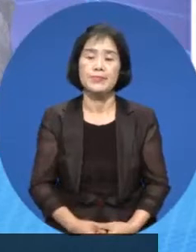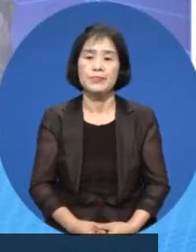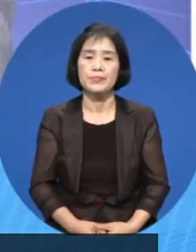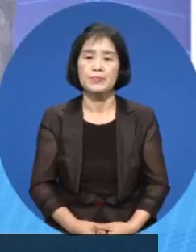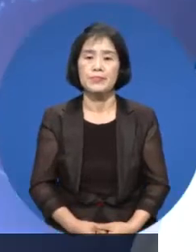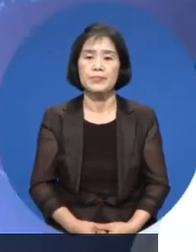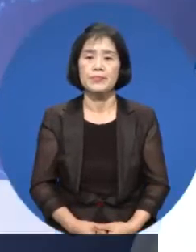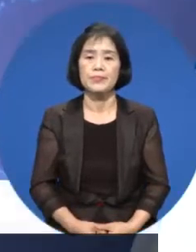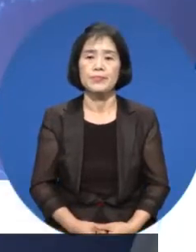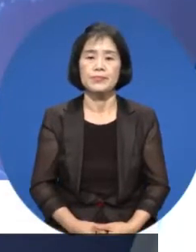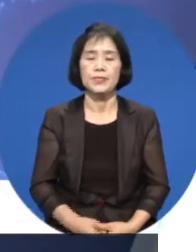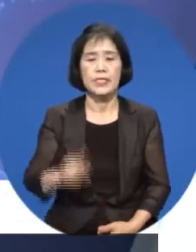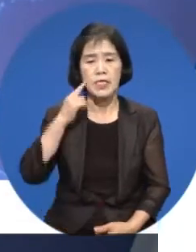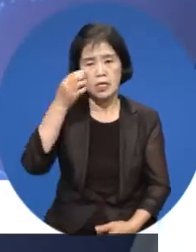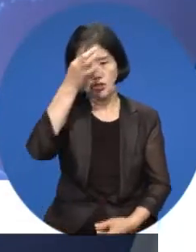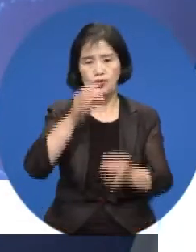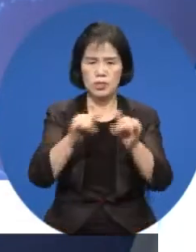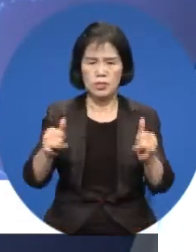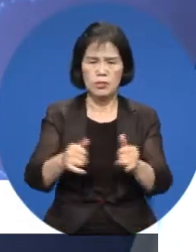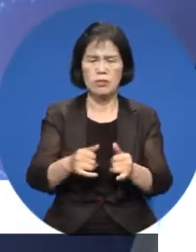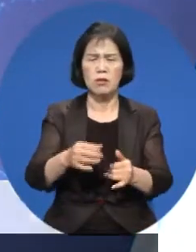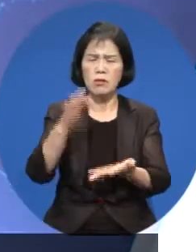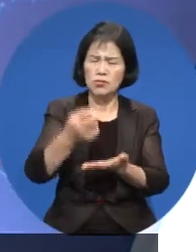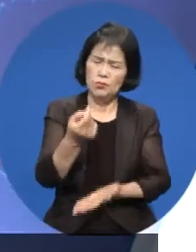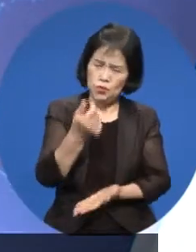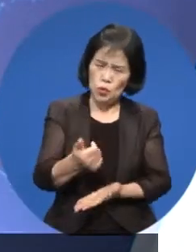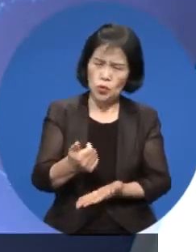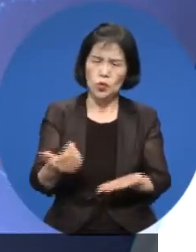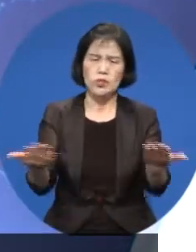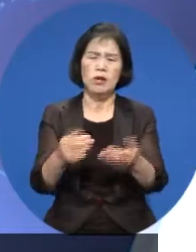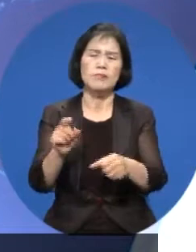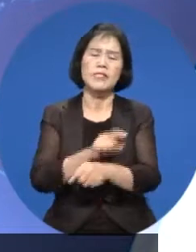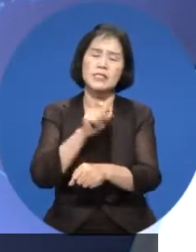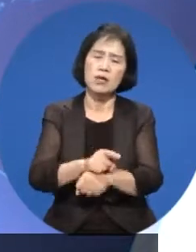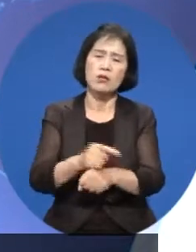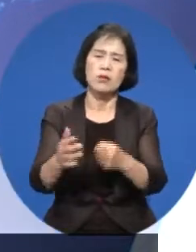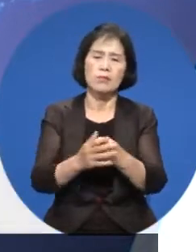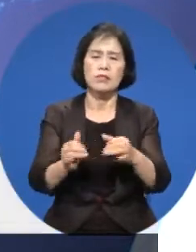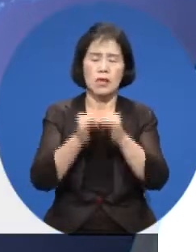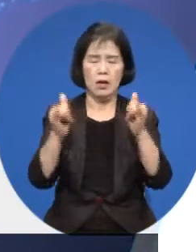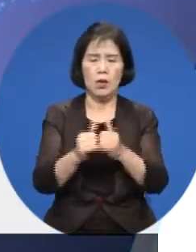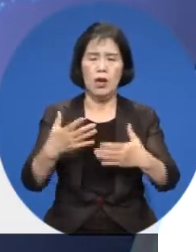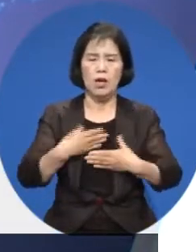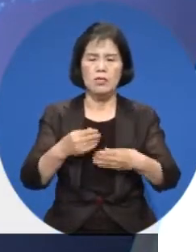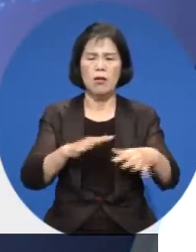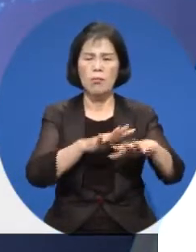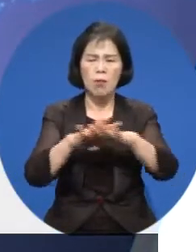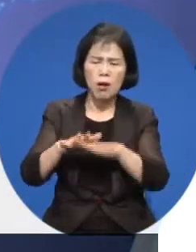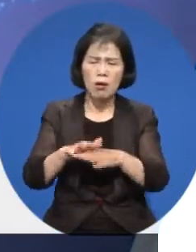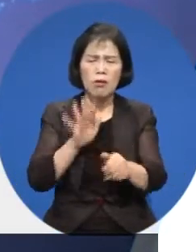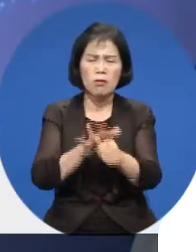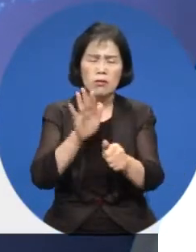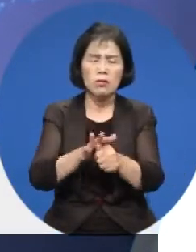4 어 예술인들은 낮은 수입과 직업적 특성상 사회 안전망 차원에서 지원이 상당히 미약한